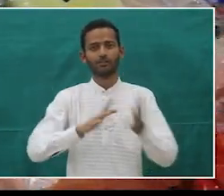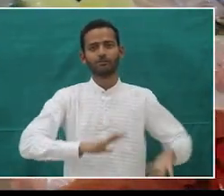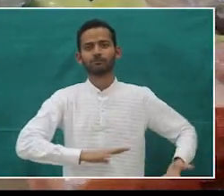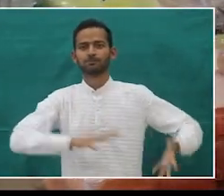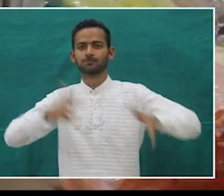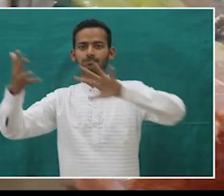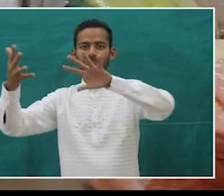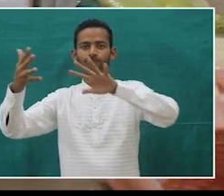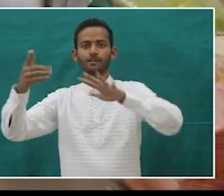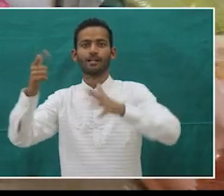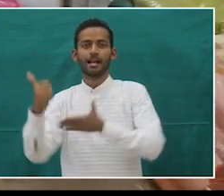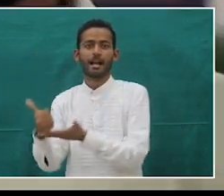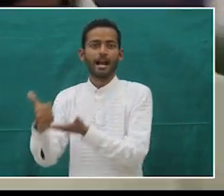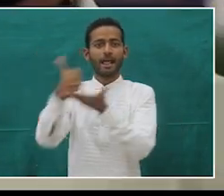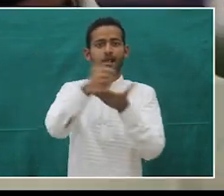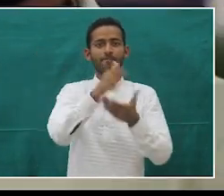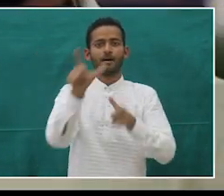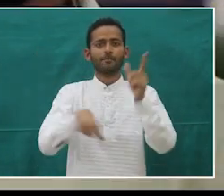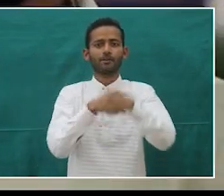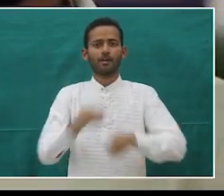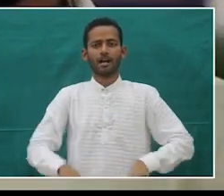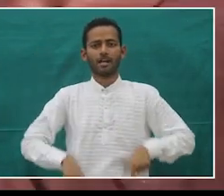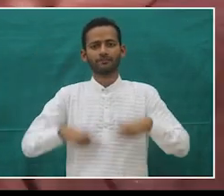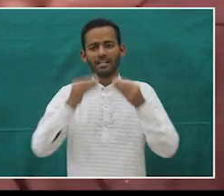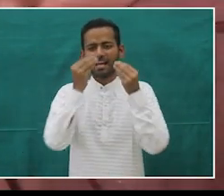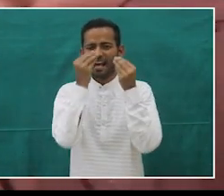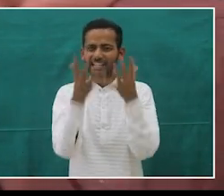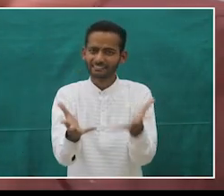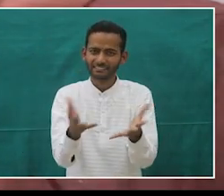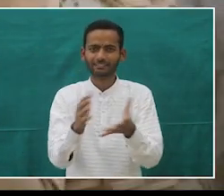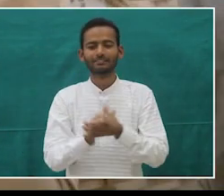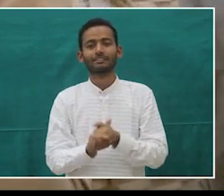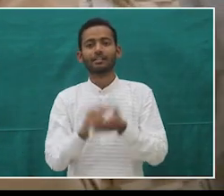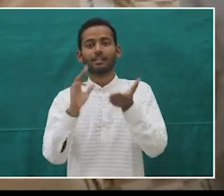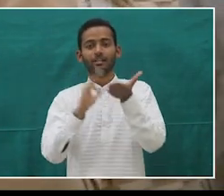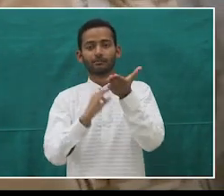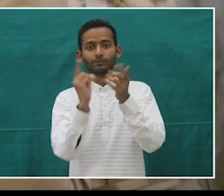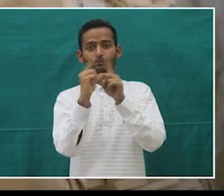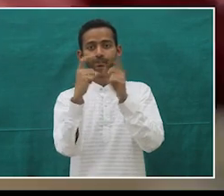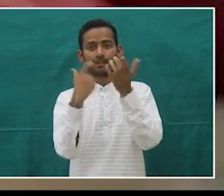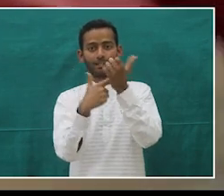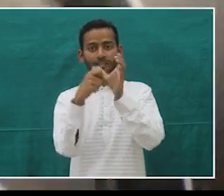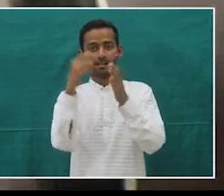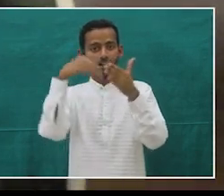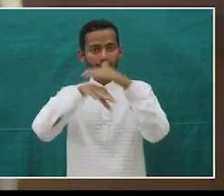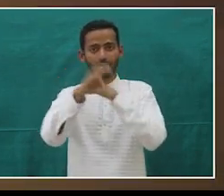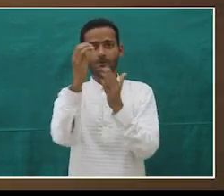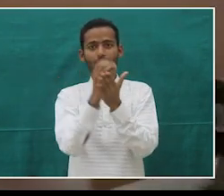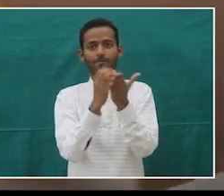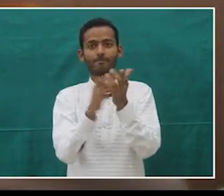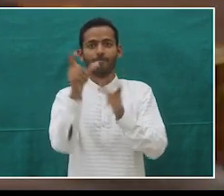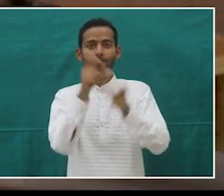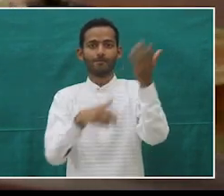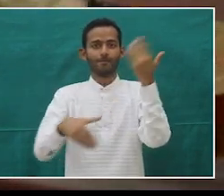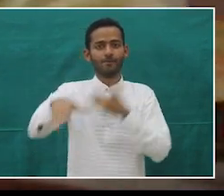योगदान दे रहा है और लोगों की जिंदगी को आसन बना रहा है मध्य वर्ग की लोगों